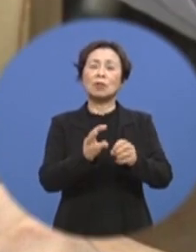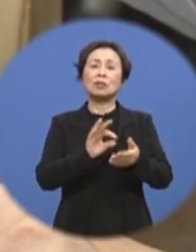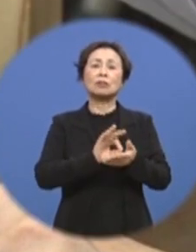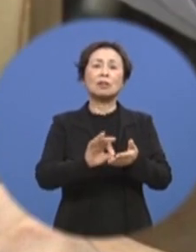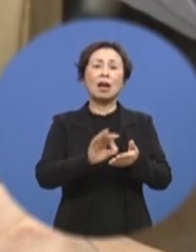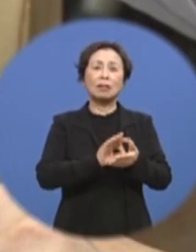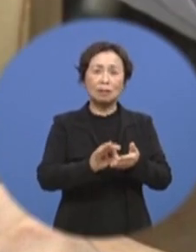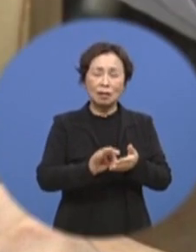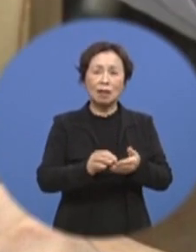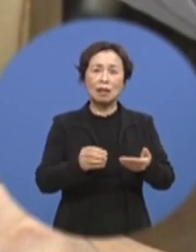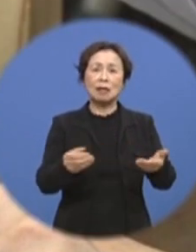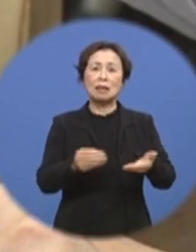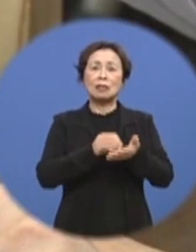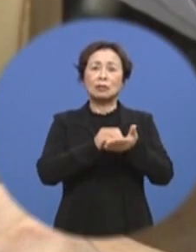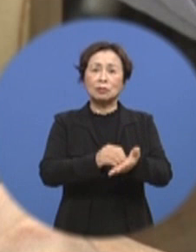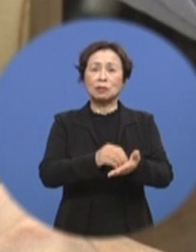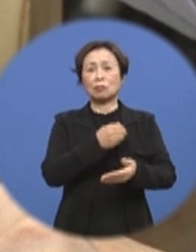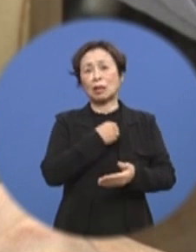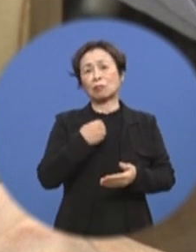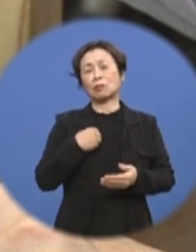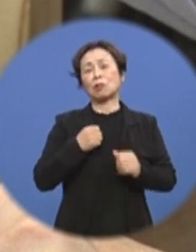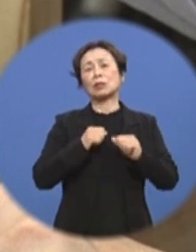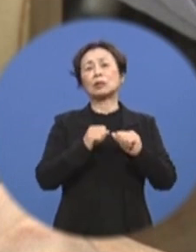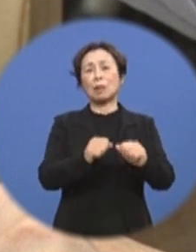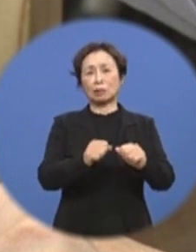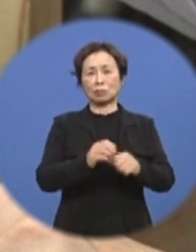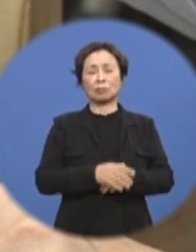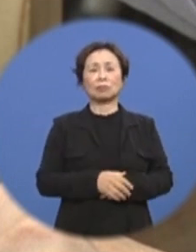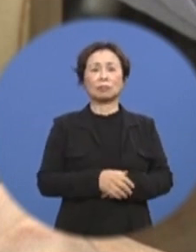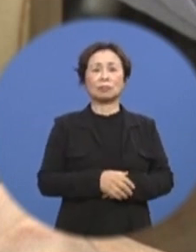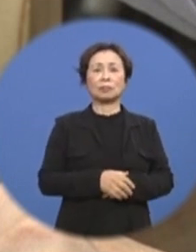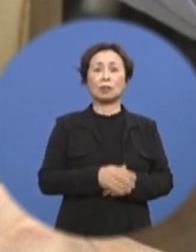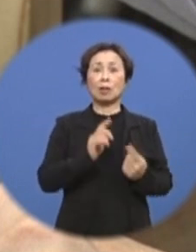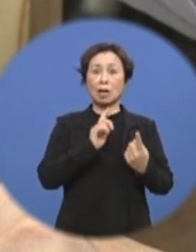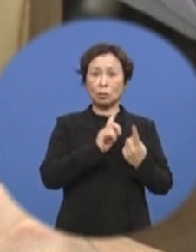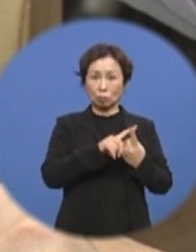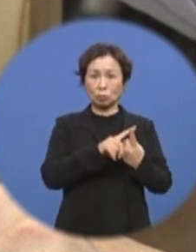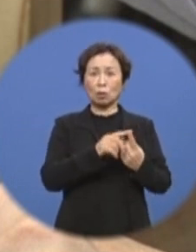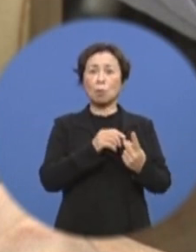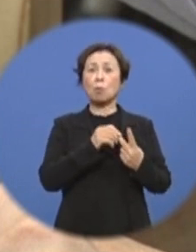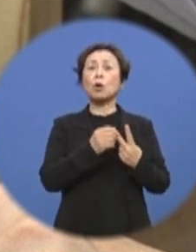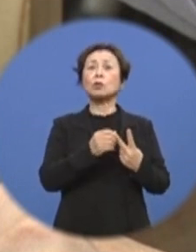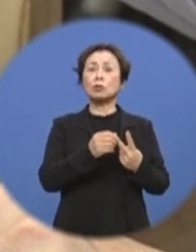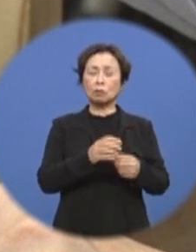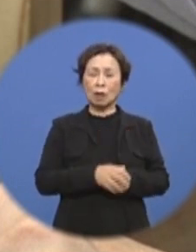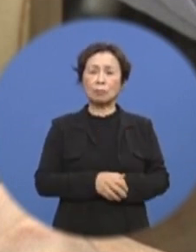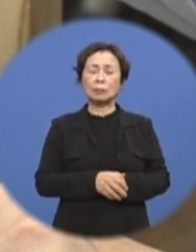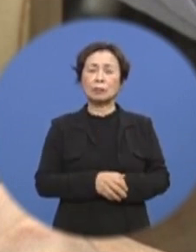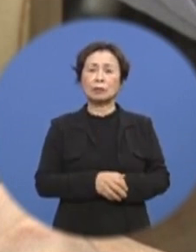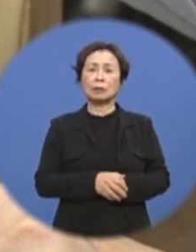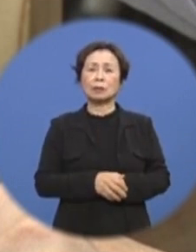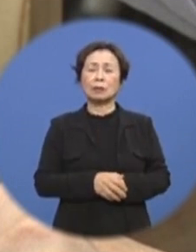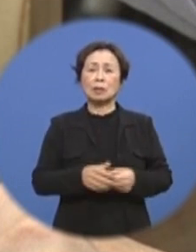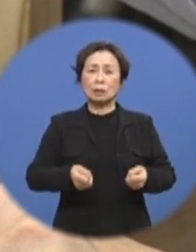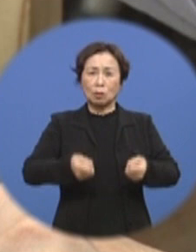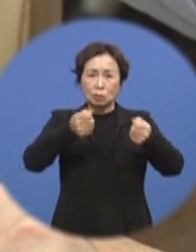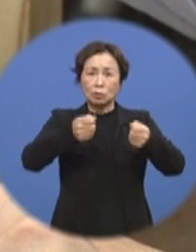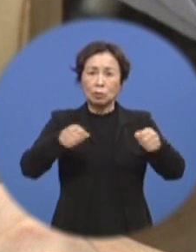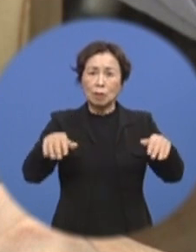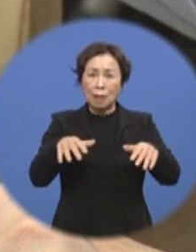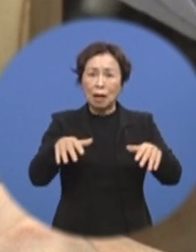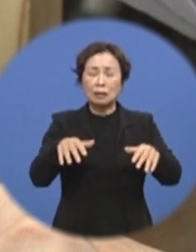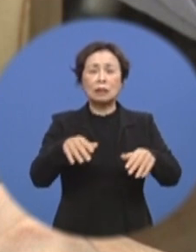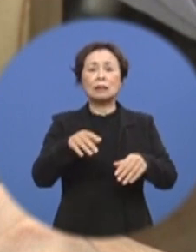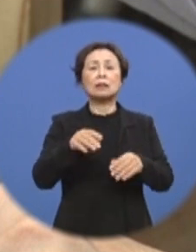あのひとつですよねもう一つはねあのえっと新卒じゃなくてあの